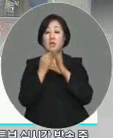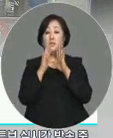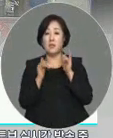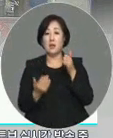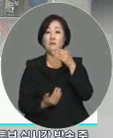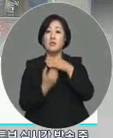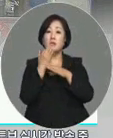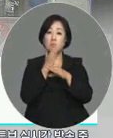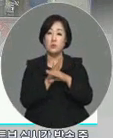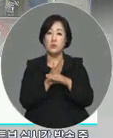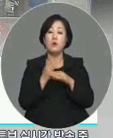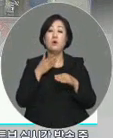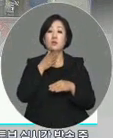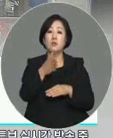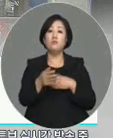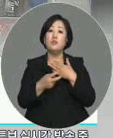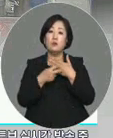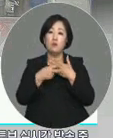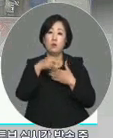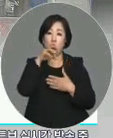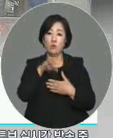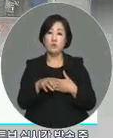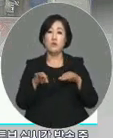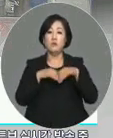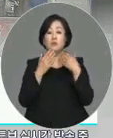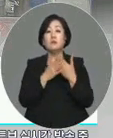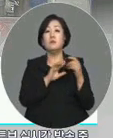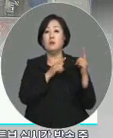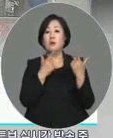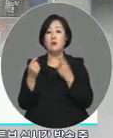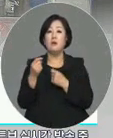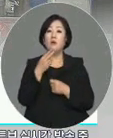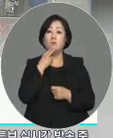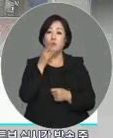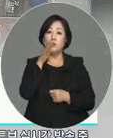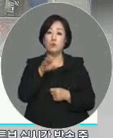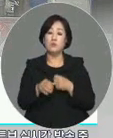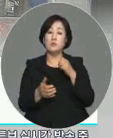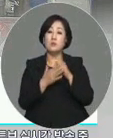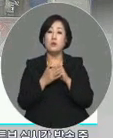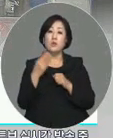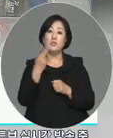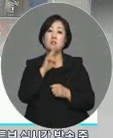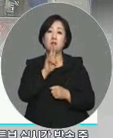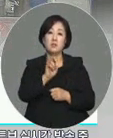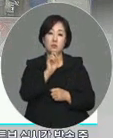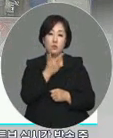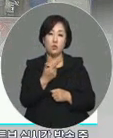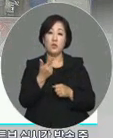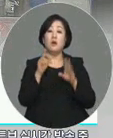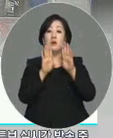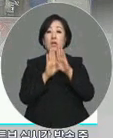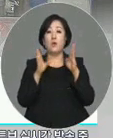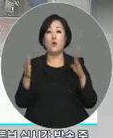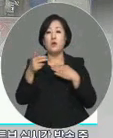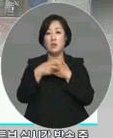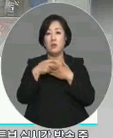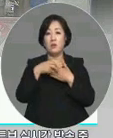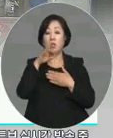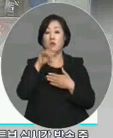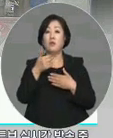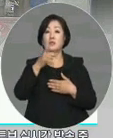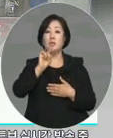하지만 화상치료 전문 의료기관은 전혀 없는 실정인데요. 2026년 개원 예정인